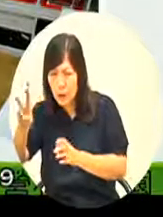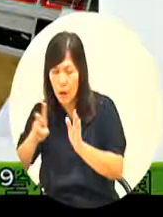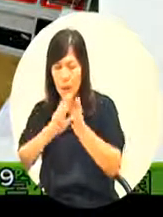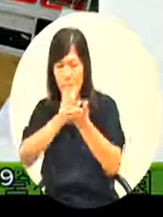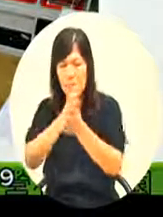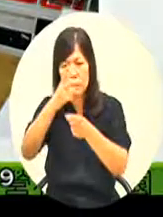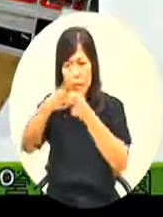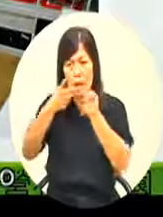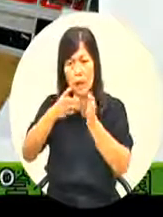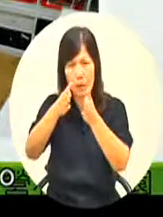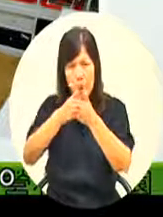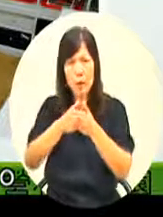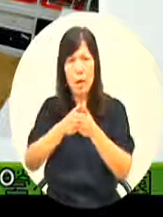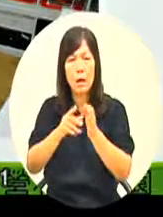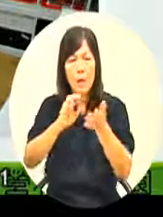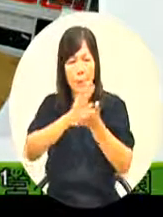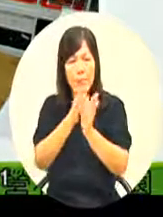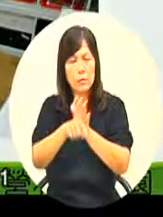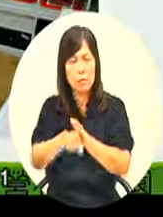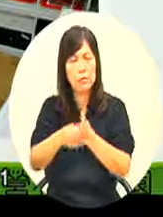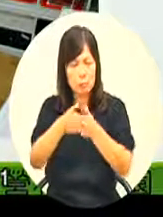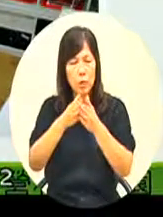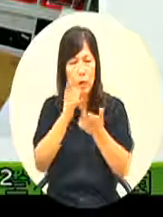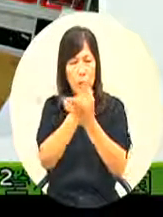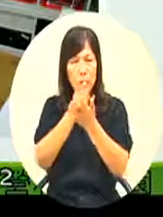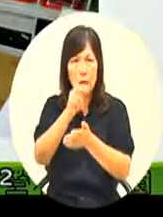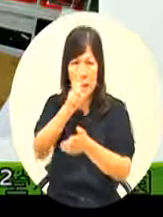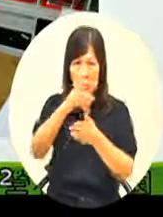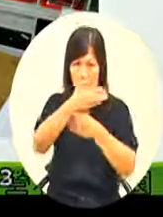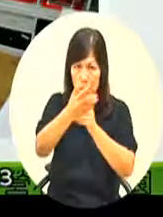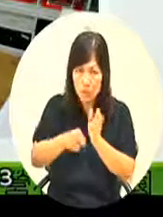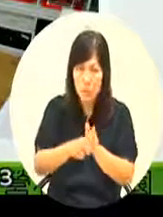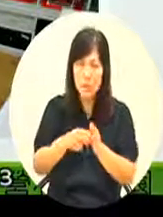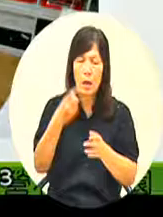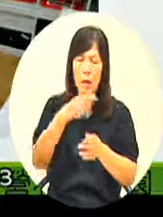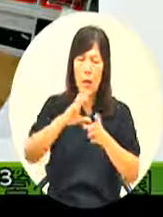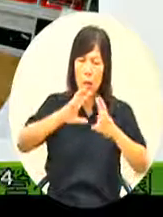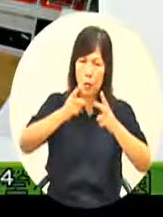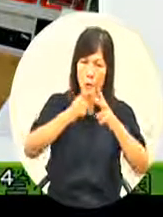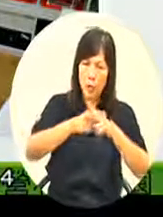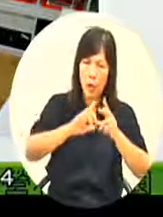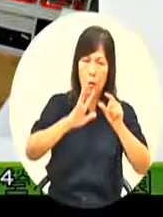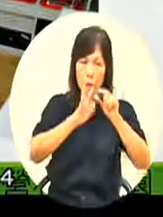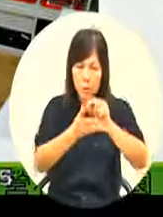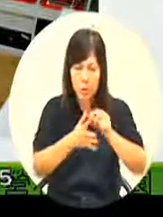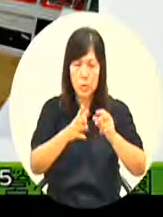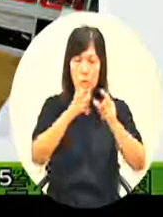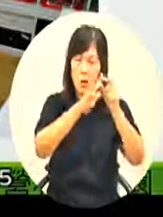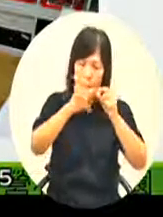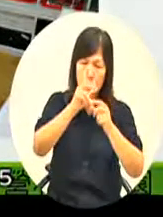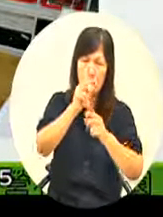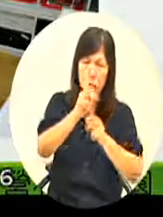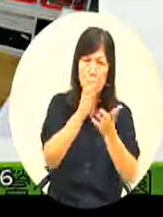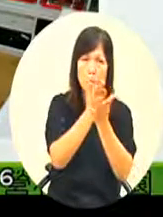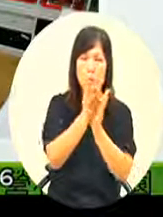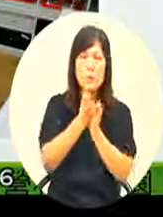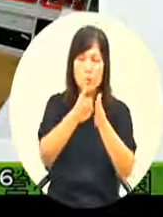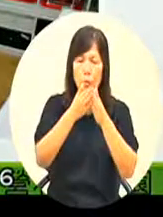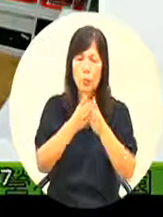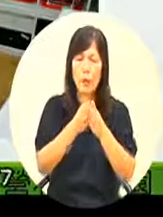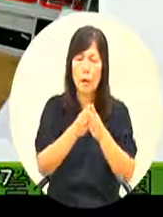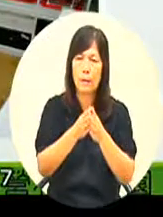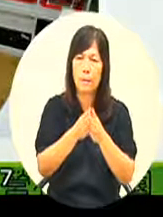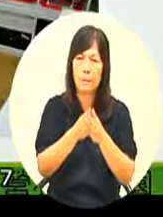以这个其实是需要各科室哈，就包含我们国小科、国中科，甚至高中科，我们都要